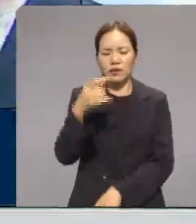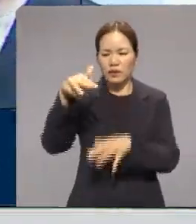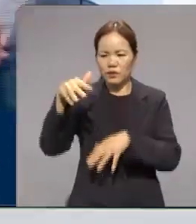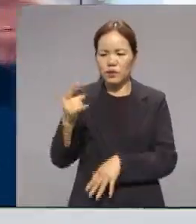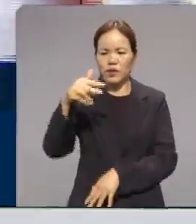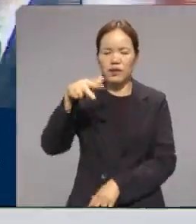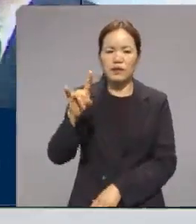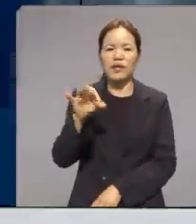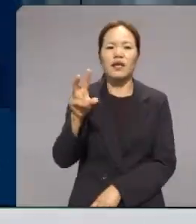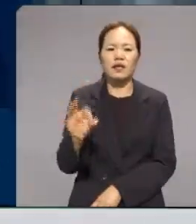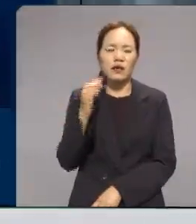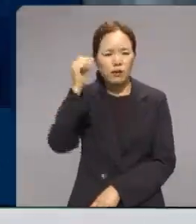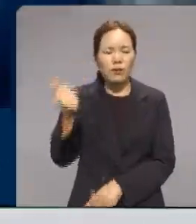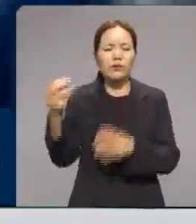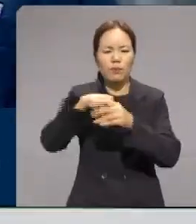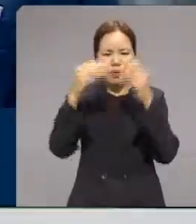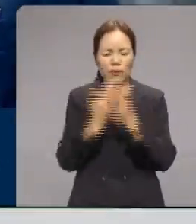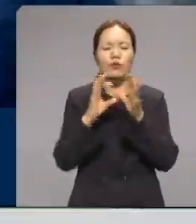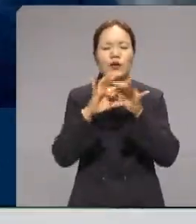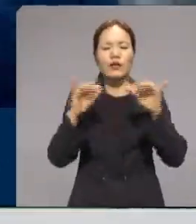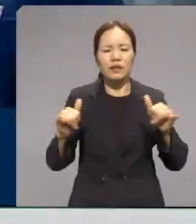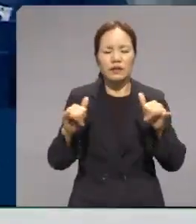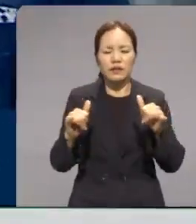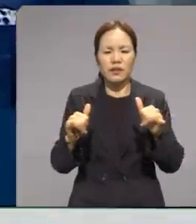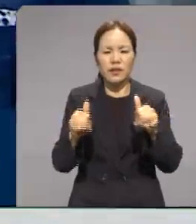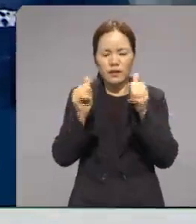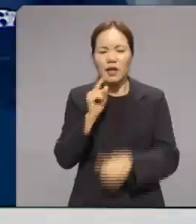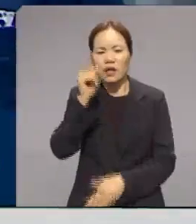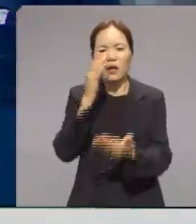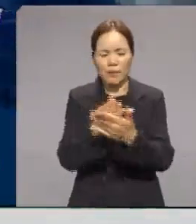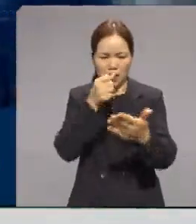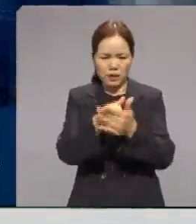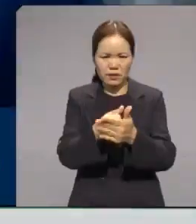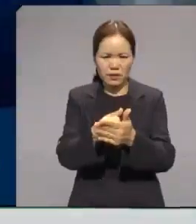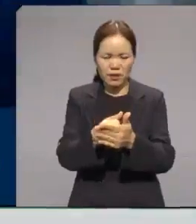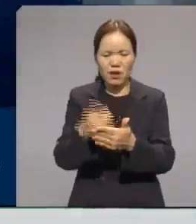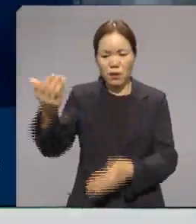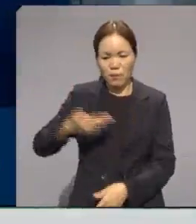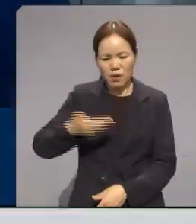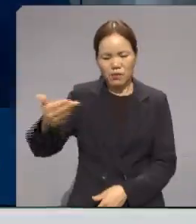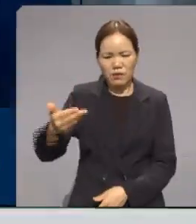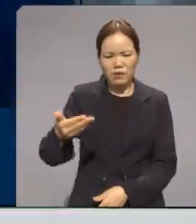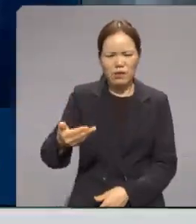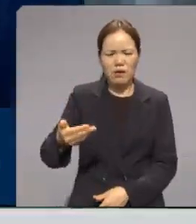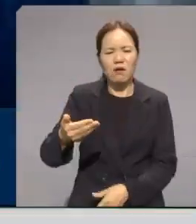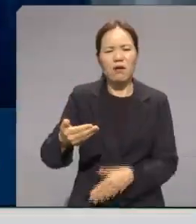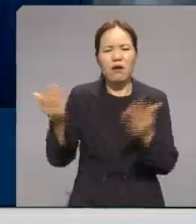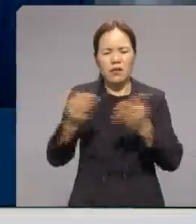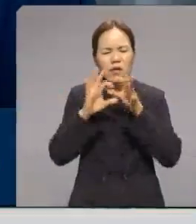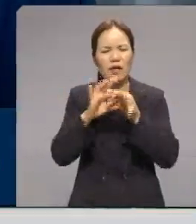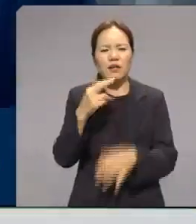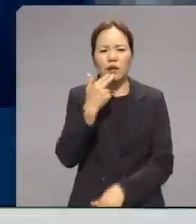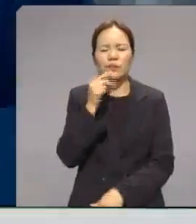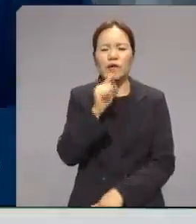등 사건 관련자 모두 불기소 처분을 내렸습니다. 주고받은 선물에 직무 관련성이 없다는 게 최종 판단입니다.